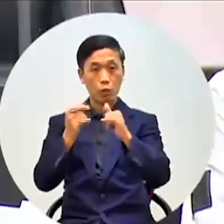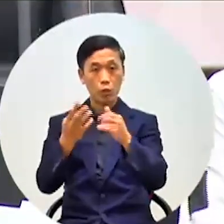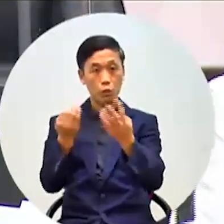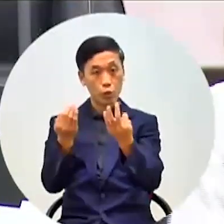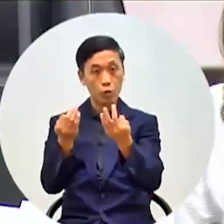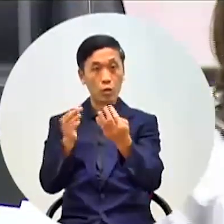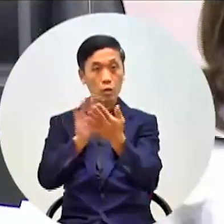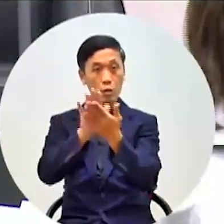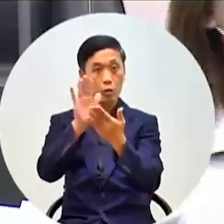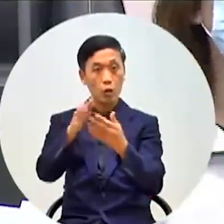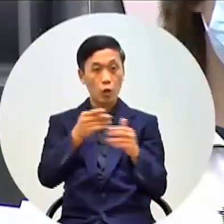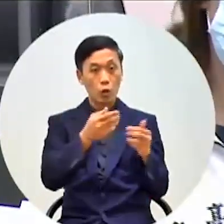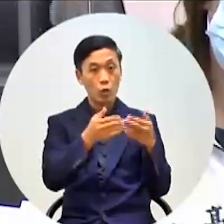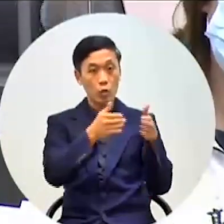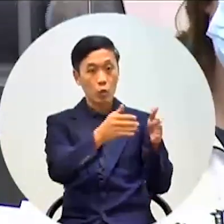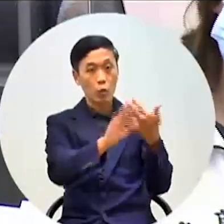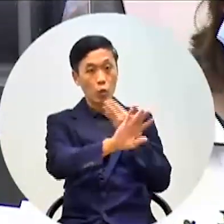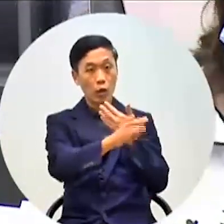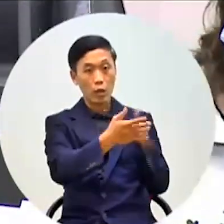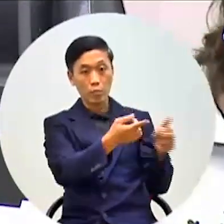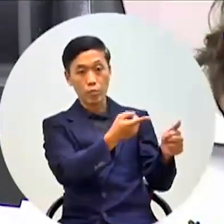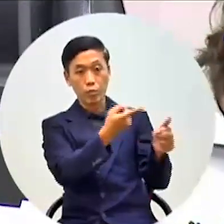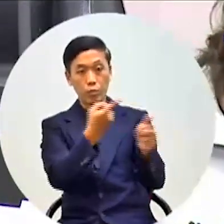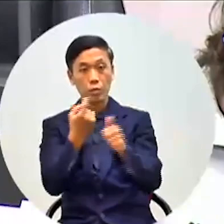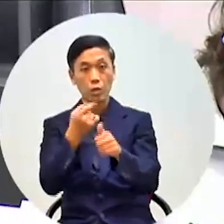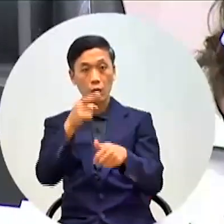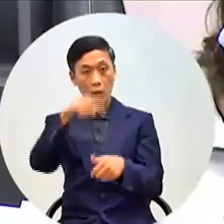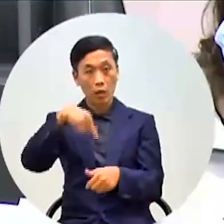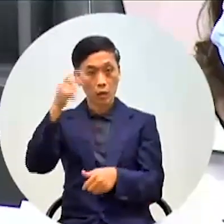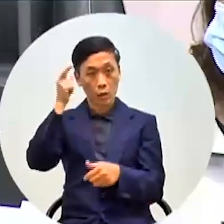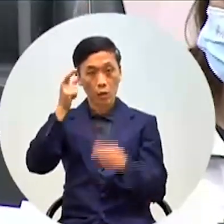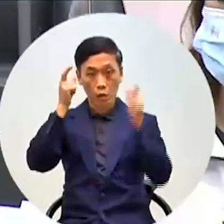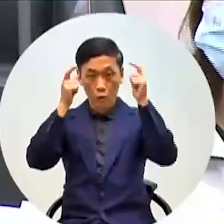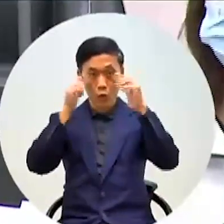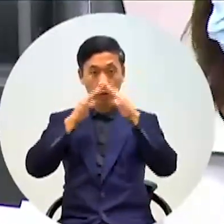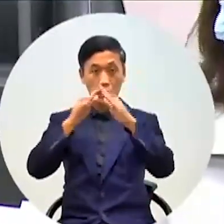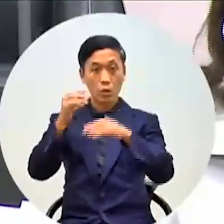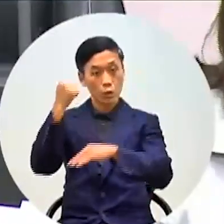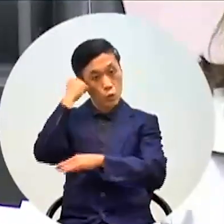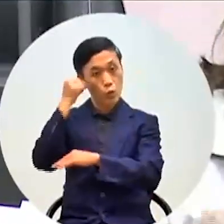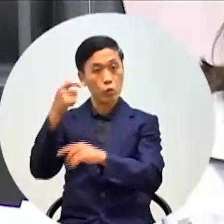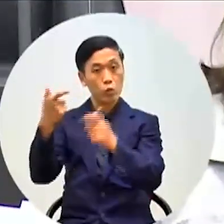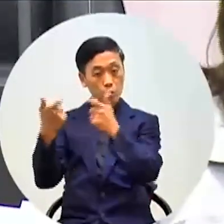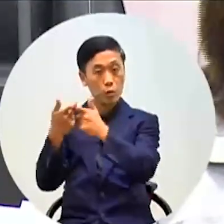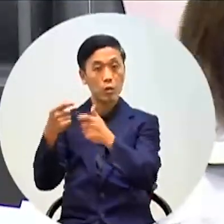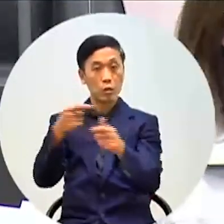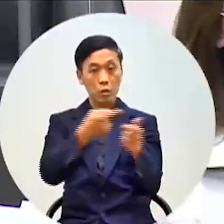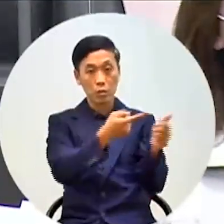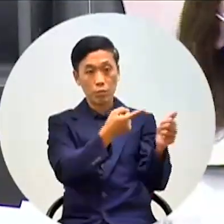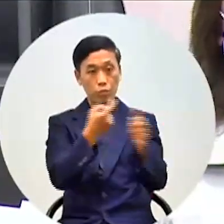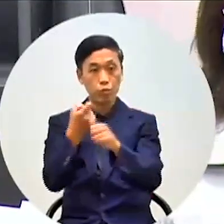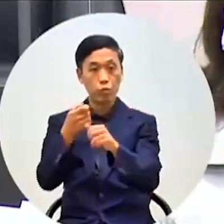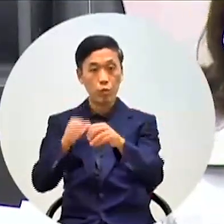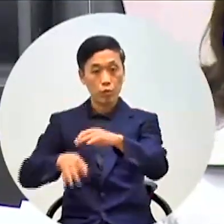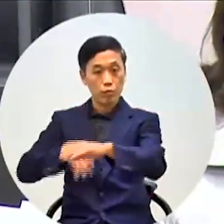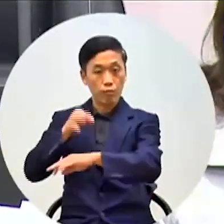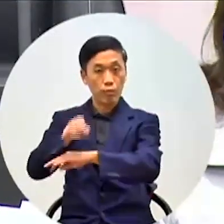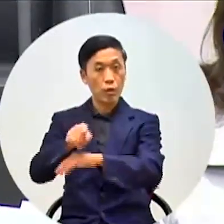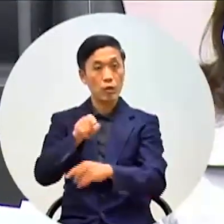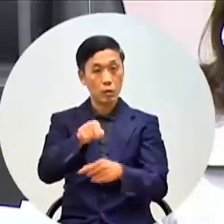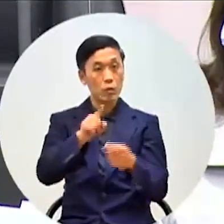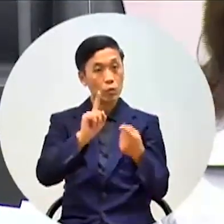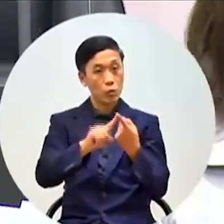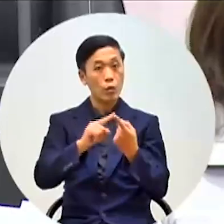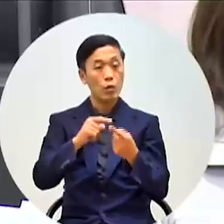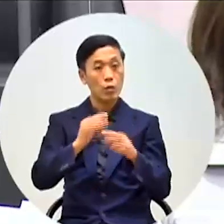移有一个吸引力嘛，能够吸引他到高雄来移居，吸引他到高雄来投资，这个才是对的。我想市长这